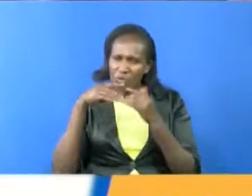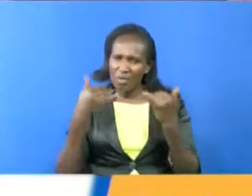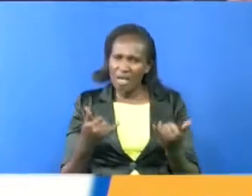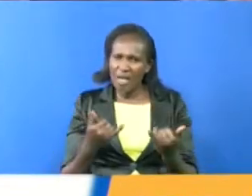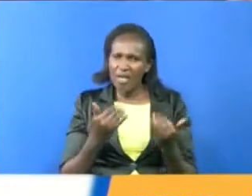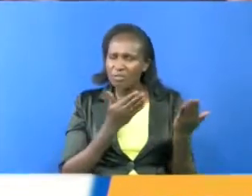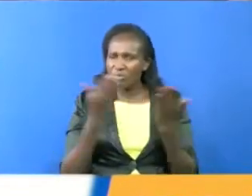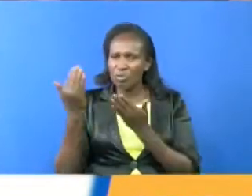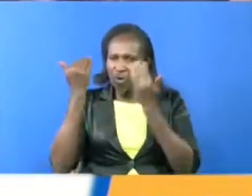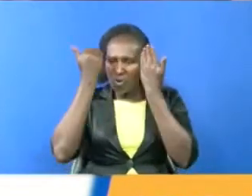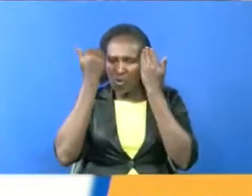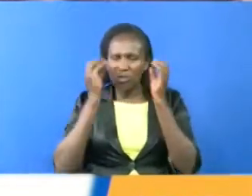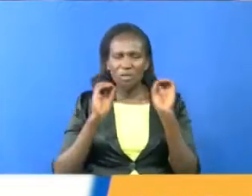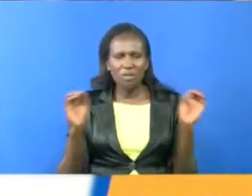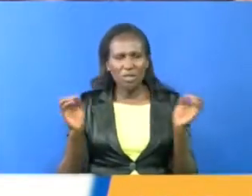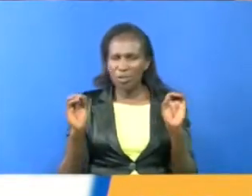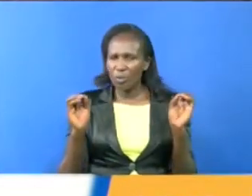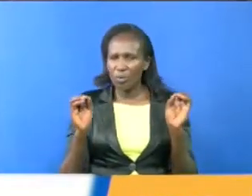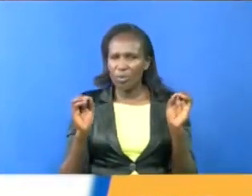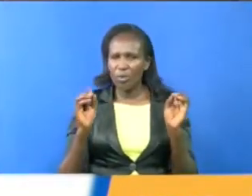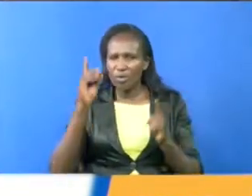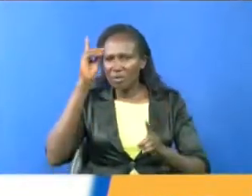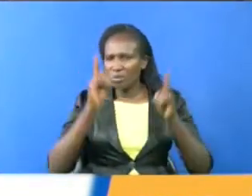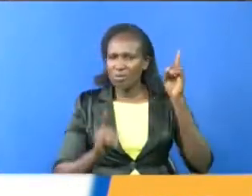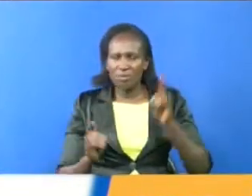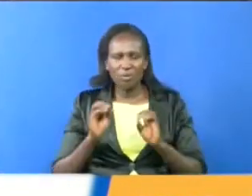court, nobody has been charged, nobody has been jailed.